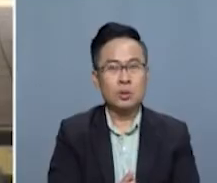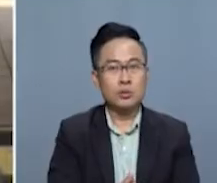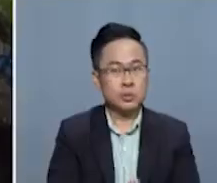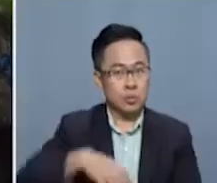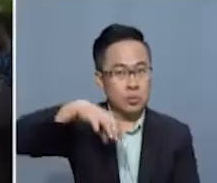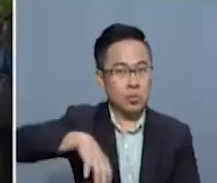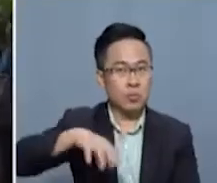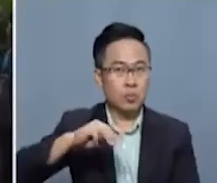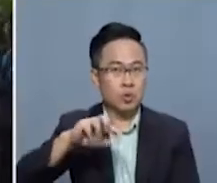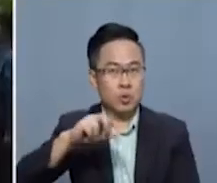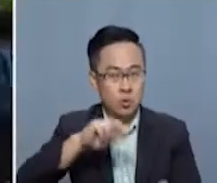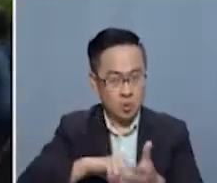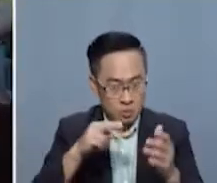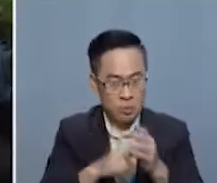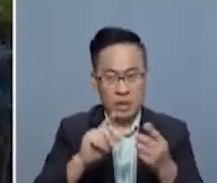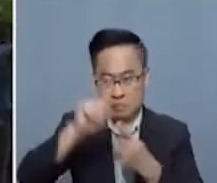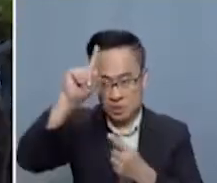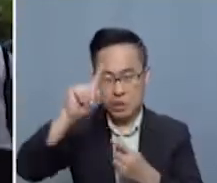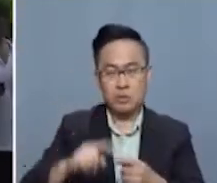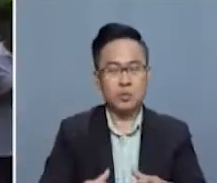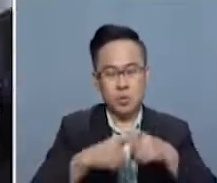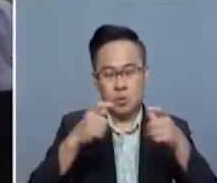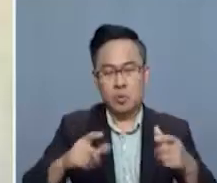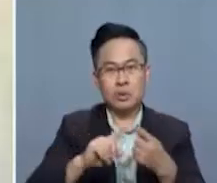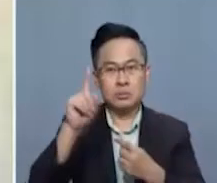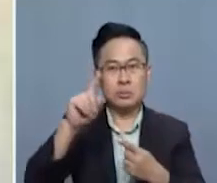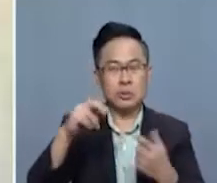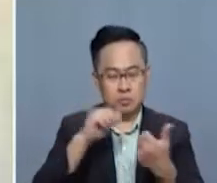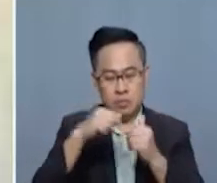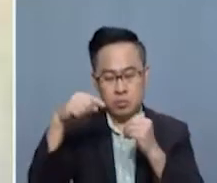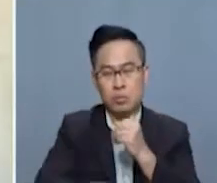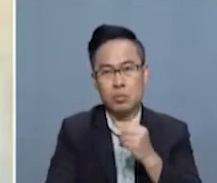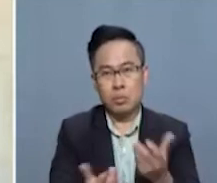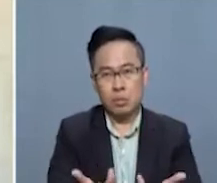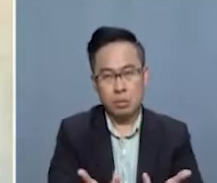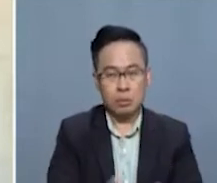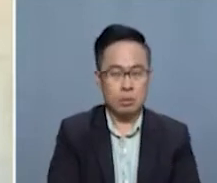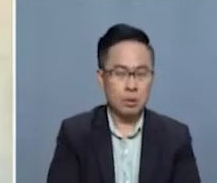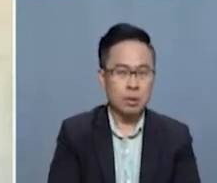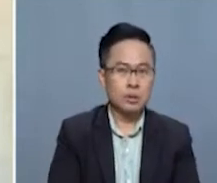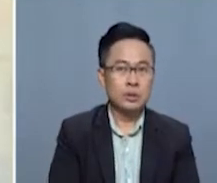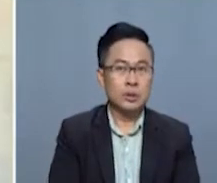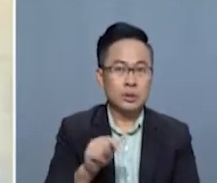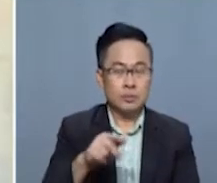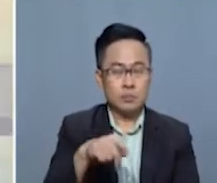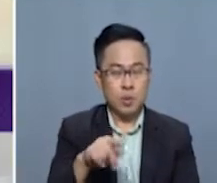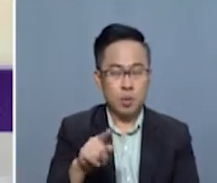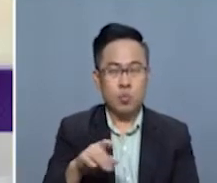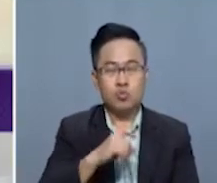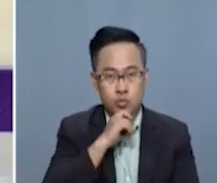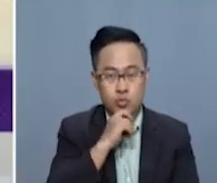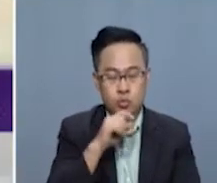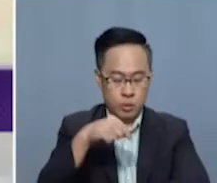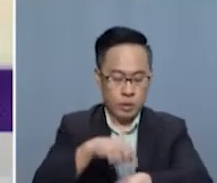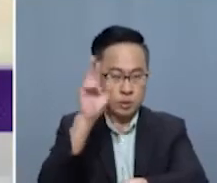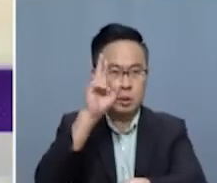องค์กรสูงสุดของคณะสงฆ์อีกด้วยค่ะและนี่เป็นบรรยากาศล่าสุดขณะนี้นะคะที่ปปป.ค่ะซึ่งช่วงเที่